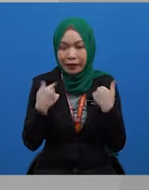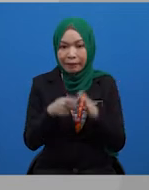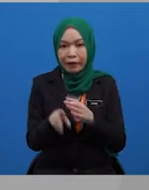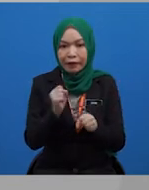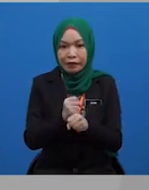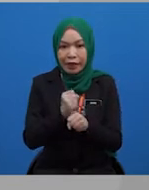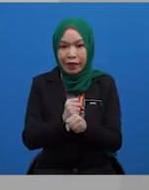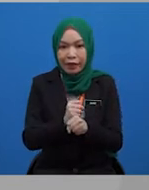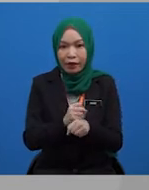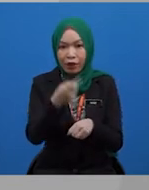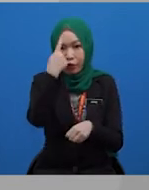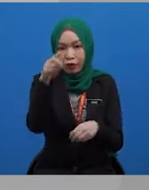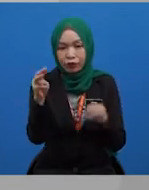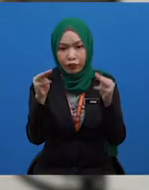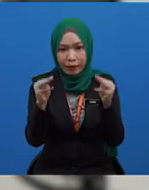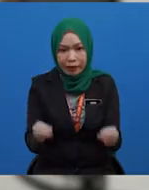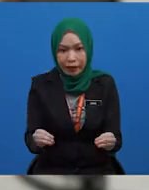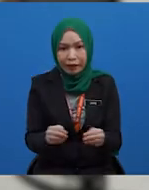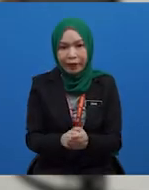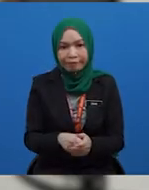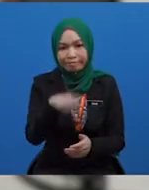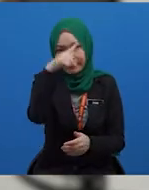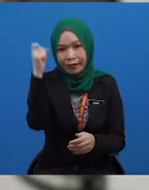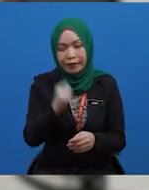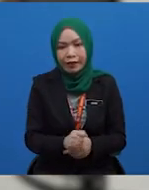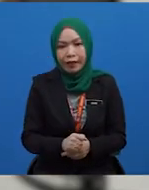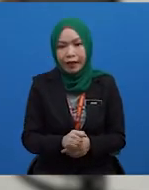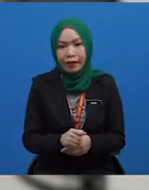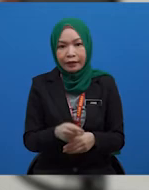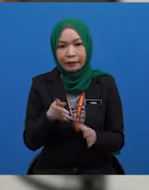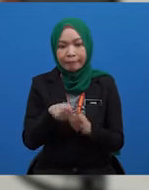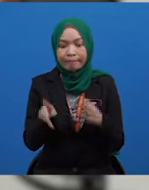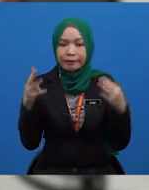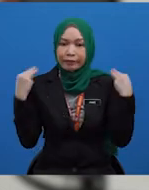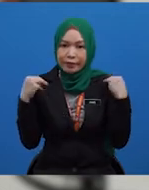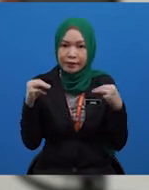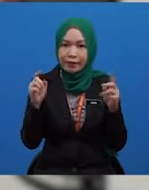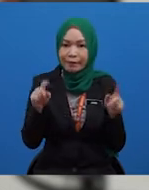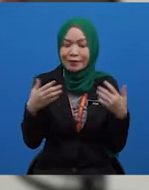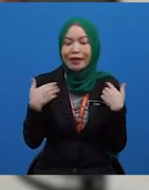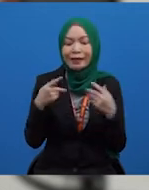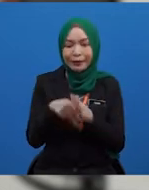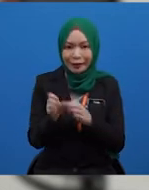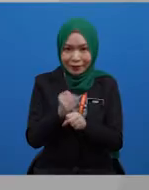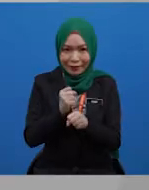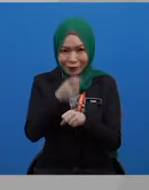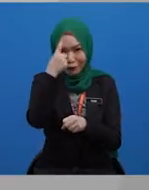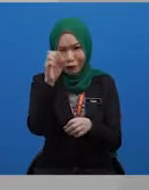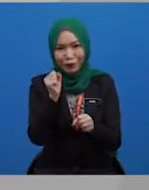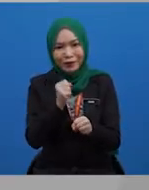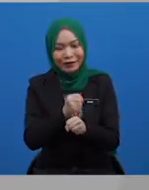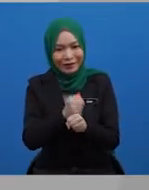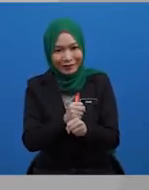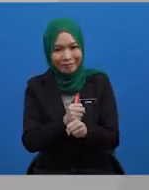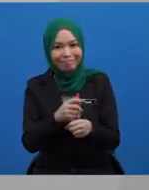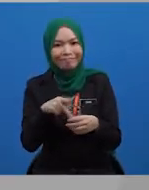untuk membantu dalam perniagaan mereka. Baiklah semua, topik seterusnya yang kita akan bincangkan adalah